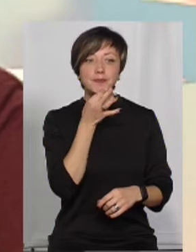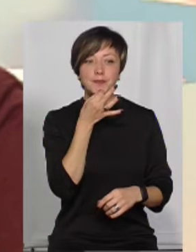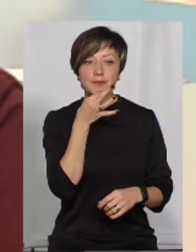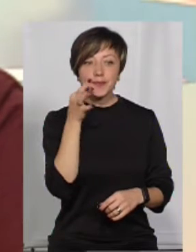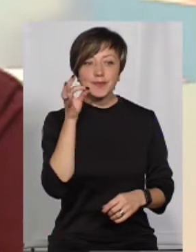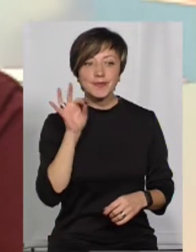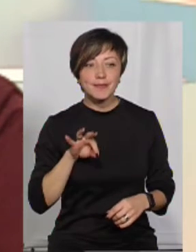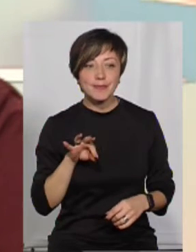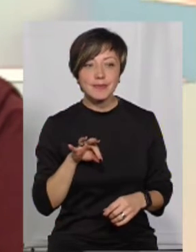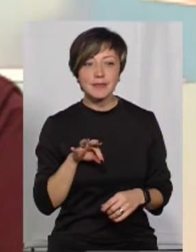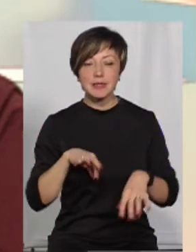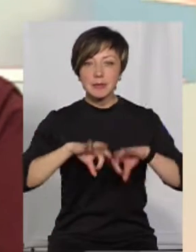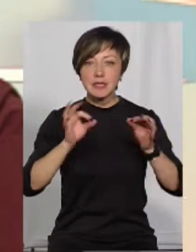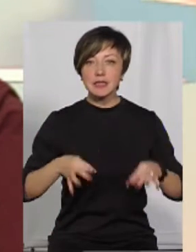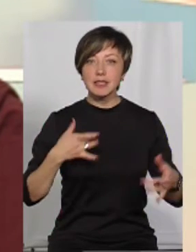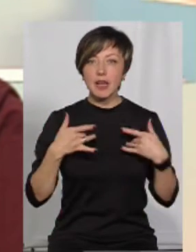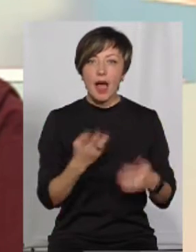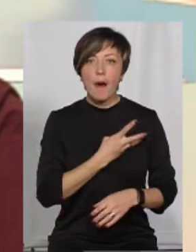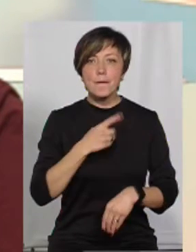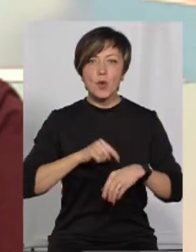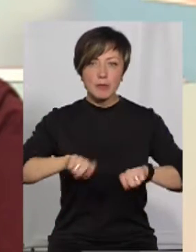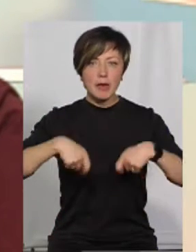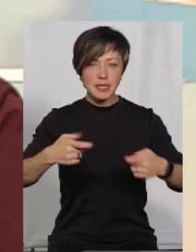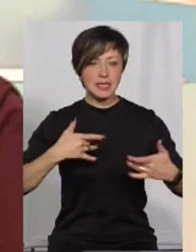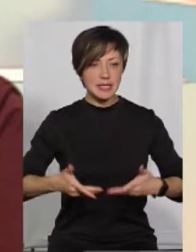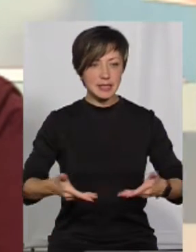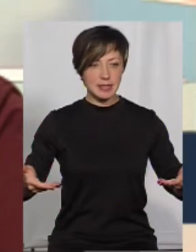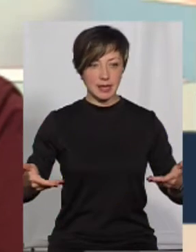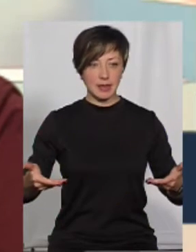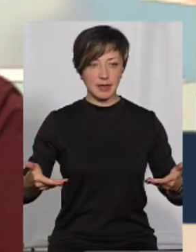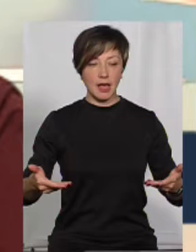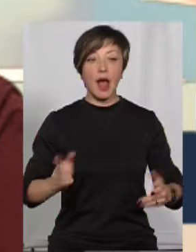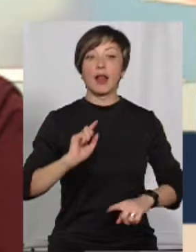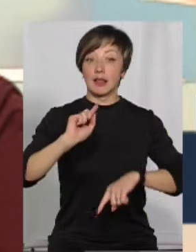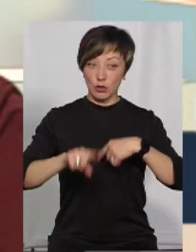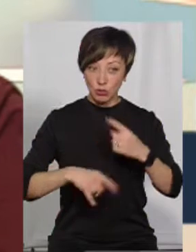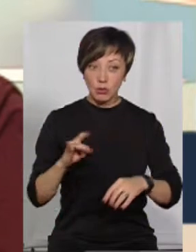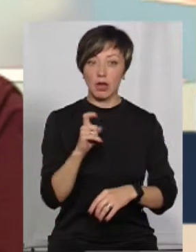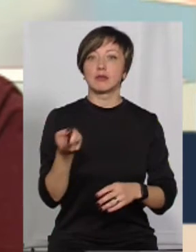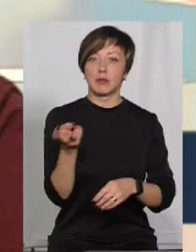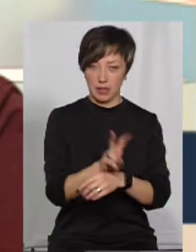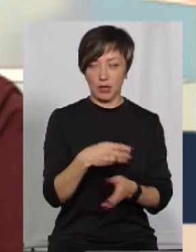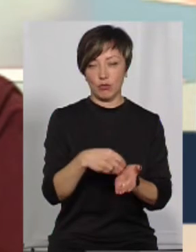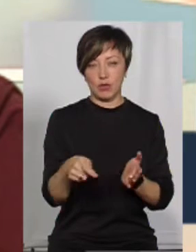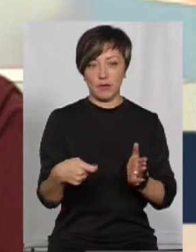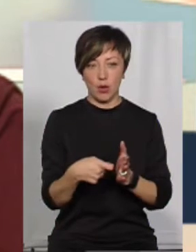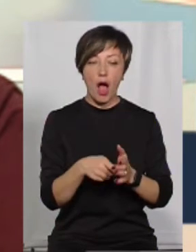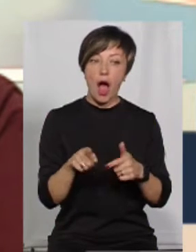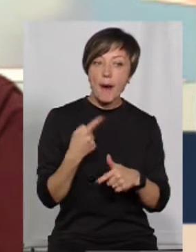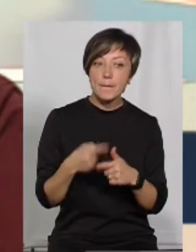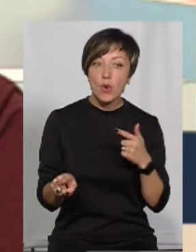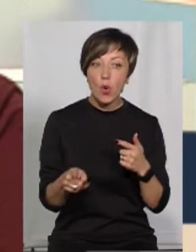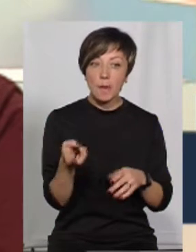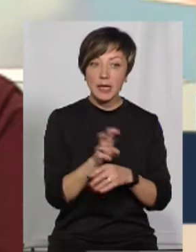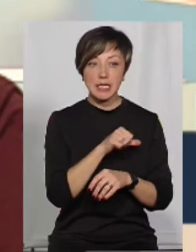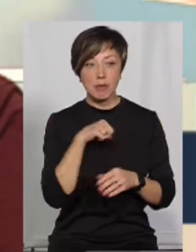посмакувала театральне мистецтво, щоб вона відчула ту емоцію, яка передається зі сцени. Наступного разу вона прийде і купить квиток. Або наступного